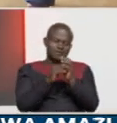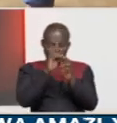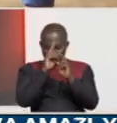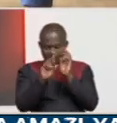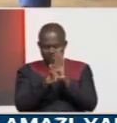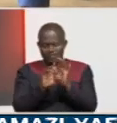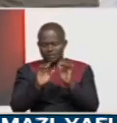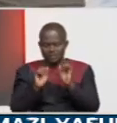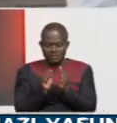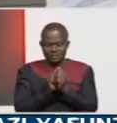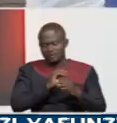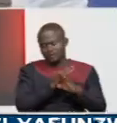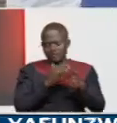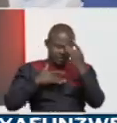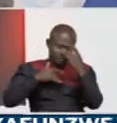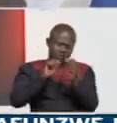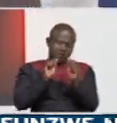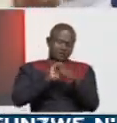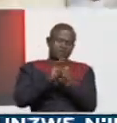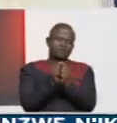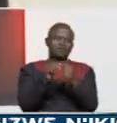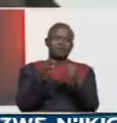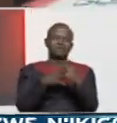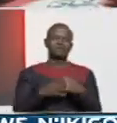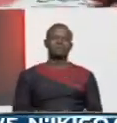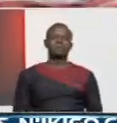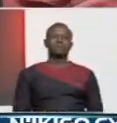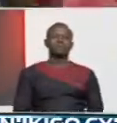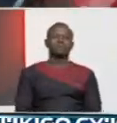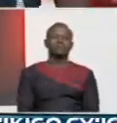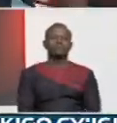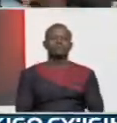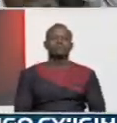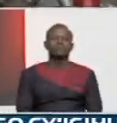amabwiriza yo kwirinda no gukumira icyorezo cya COVID-19. Butare Leonard mu mujyi wa Kigali.